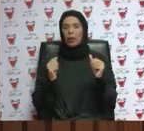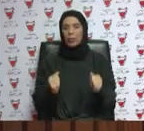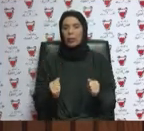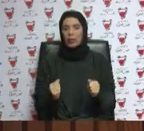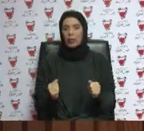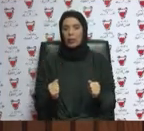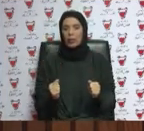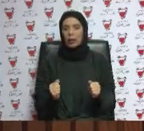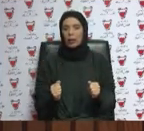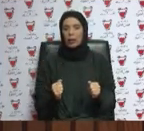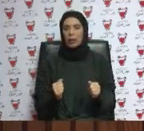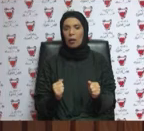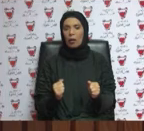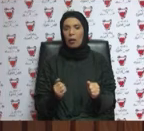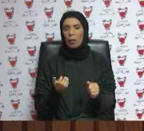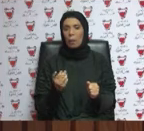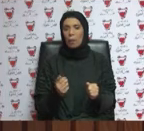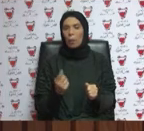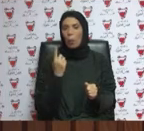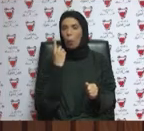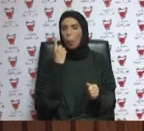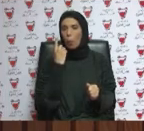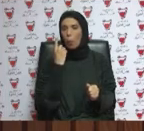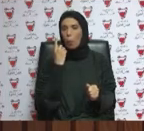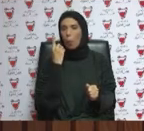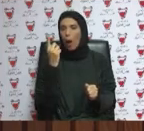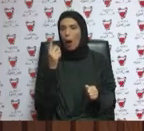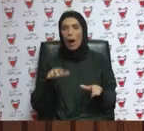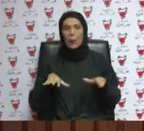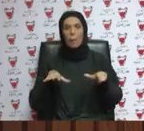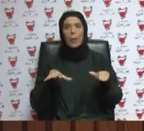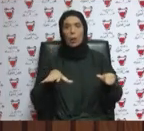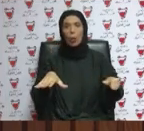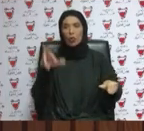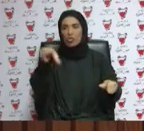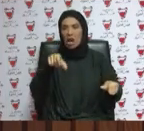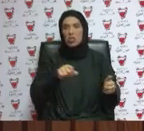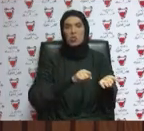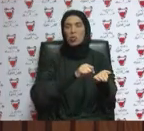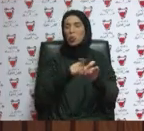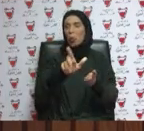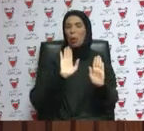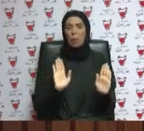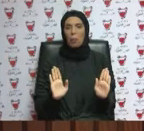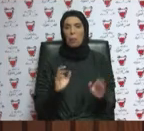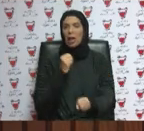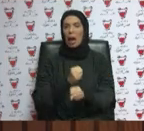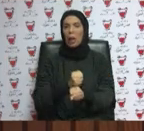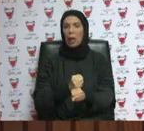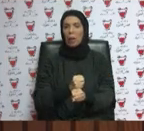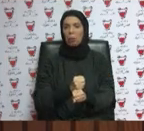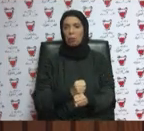تقريبا 1,000,000 شخص خسر وظائفهم، وهذا احنا في بداية الأزمة. لله الحمد في البحرين الحكومة